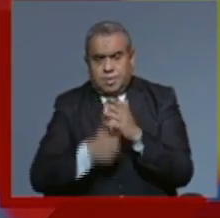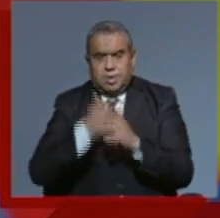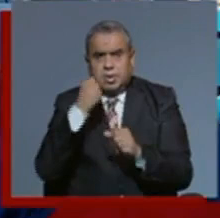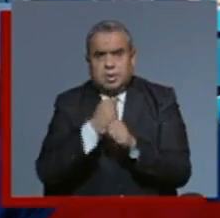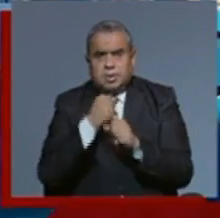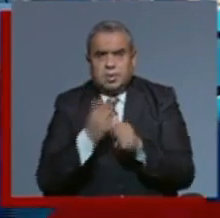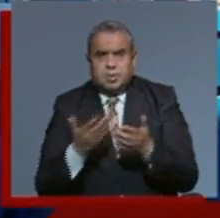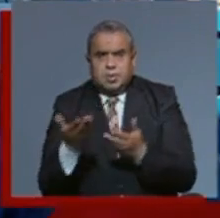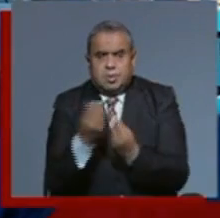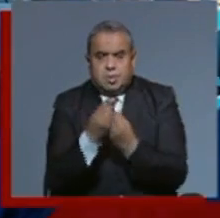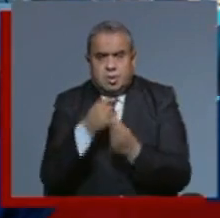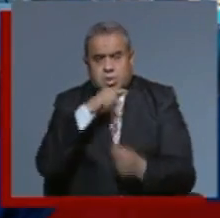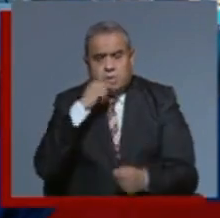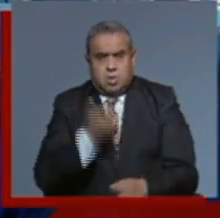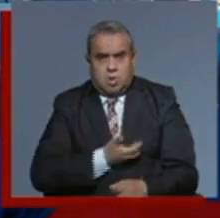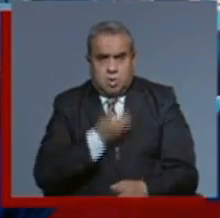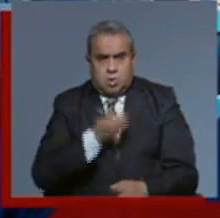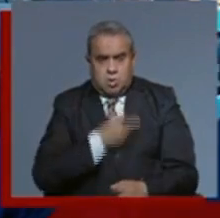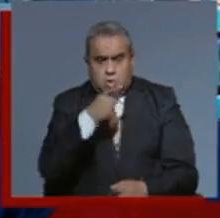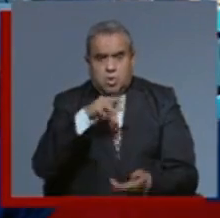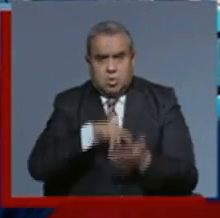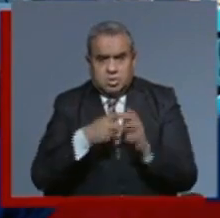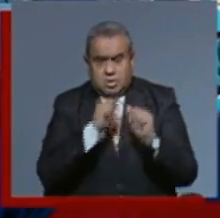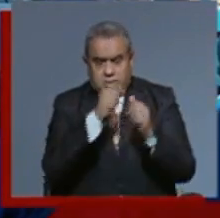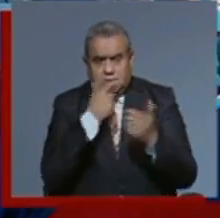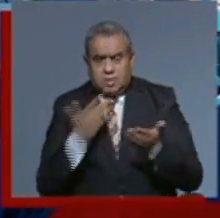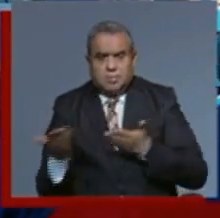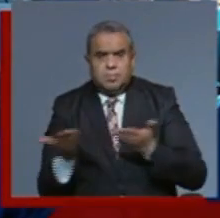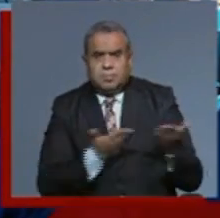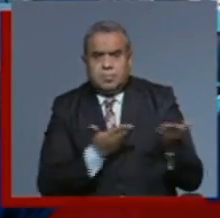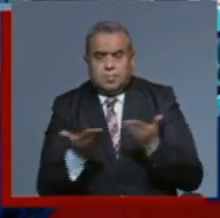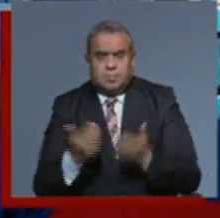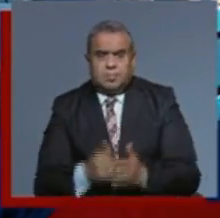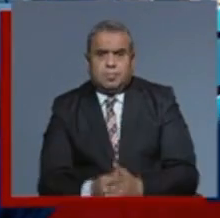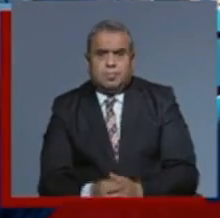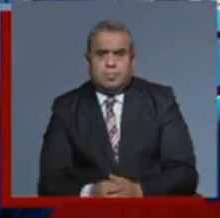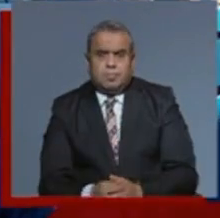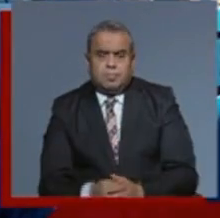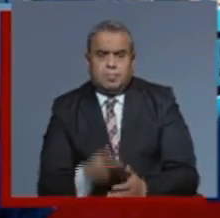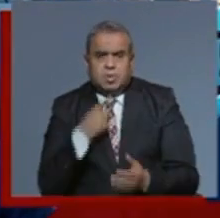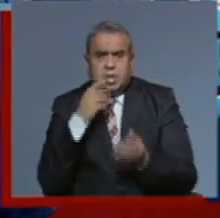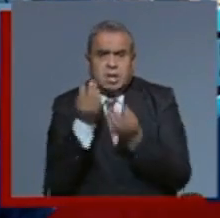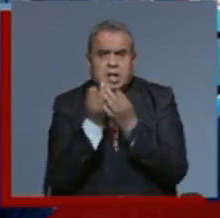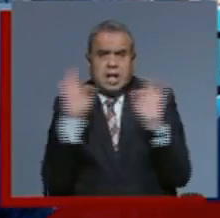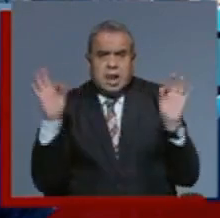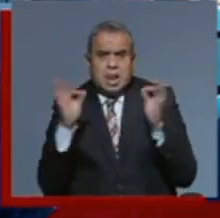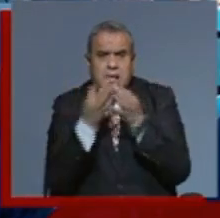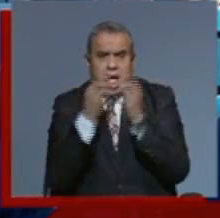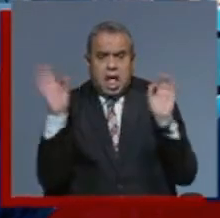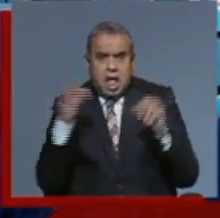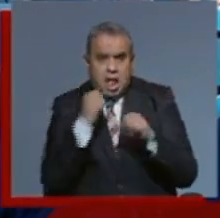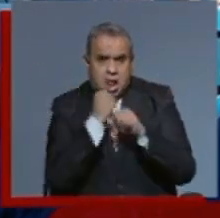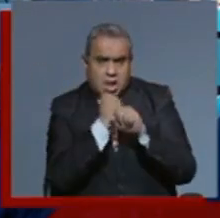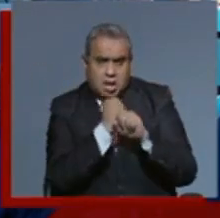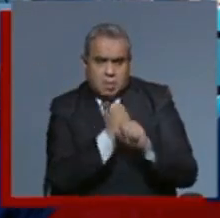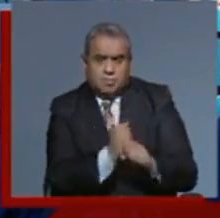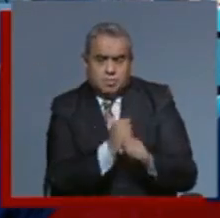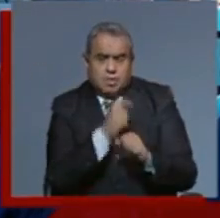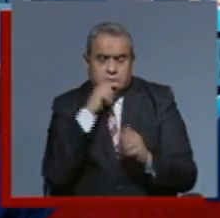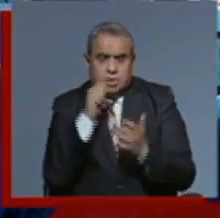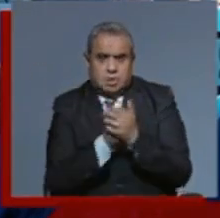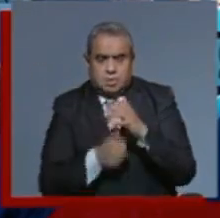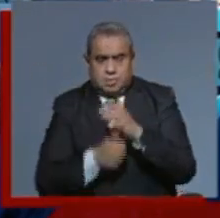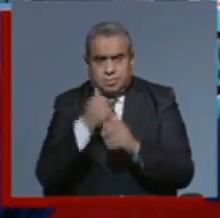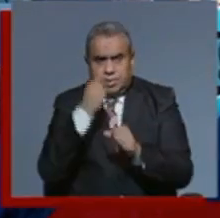روسيا إننا نبحث عن الحلول المستديمة الهامة بالنسبة